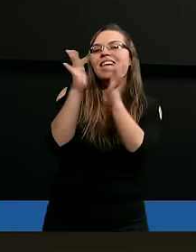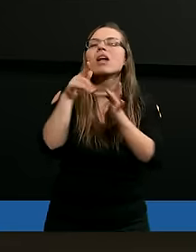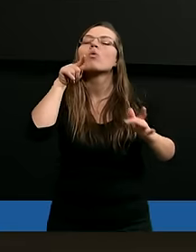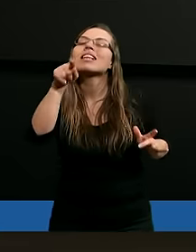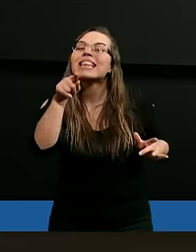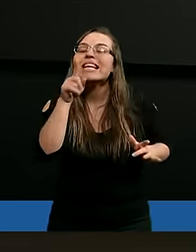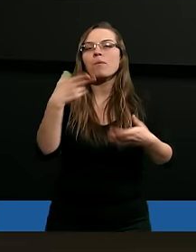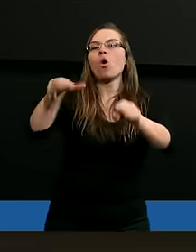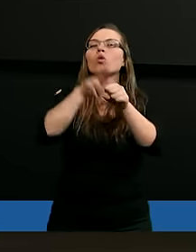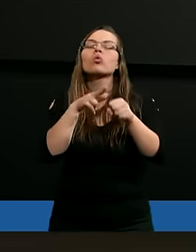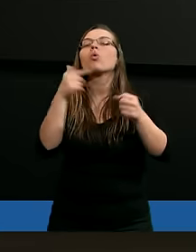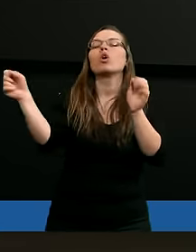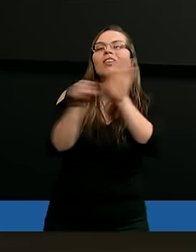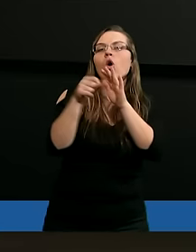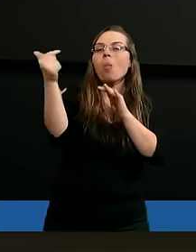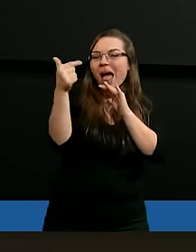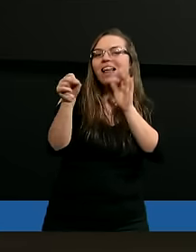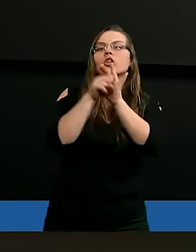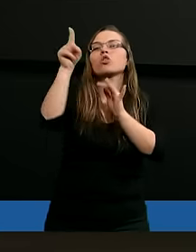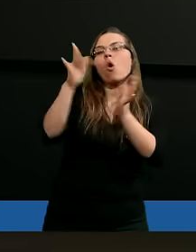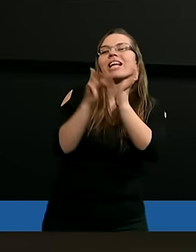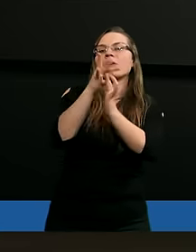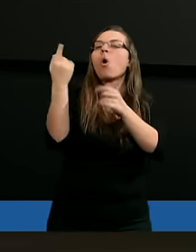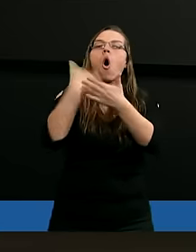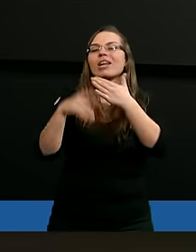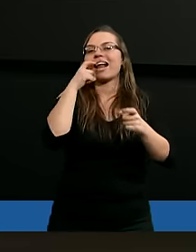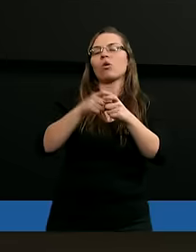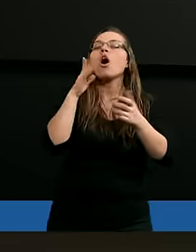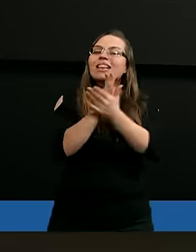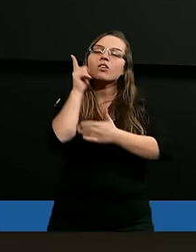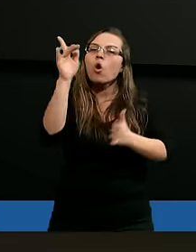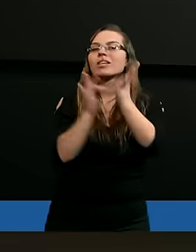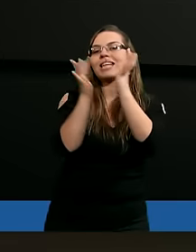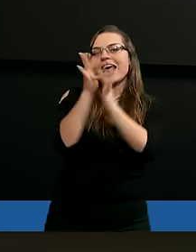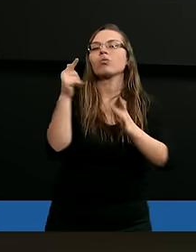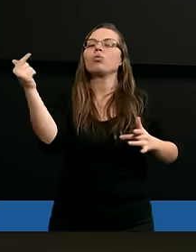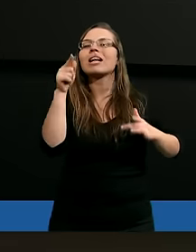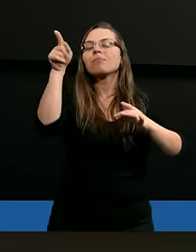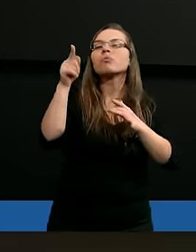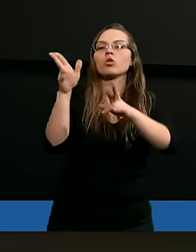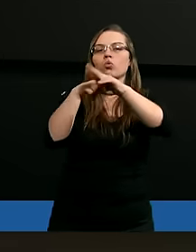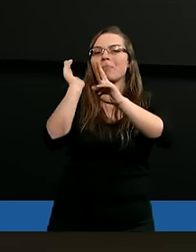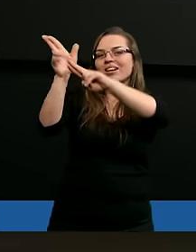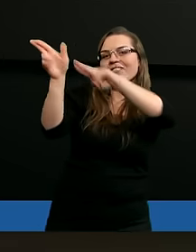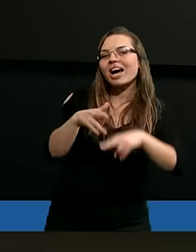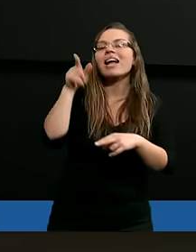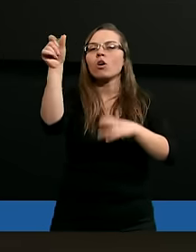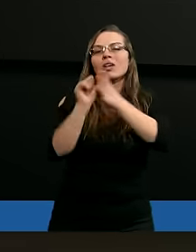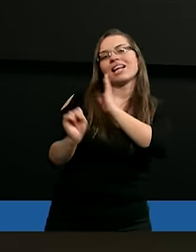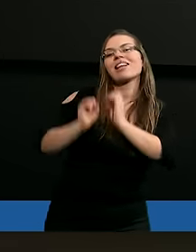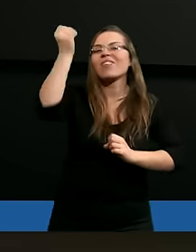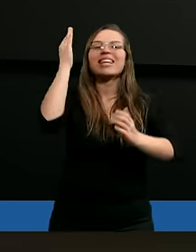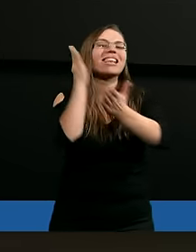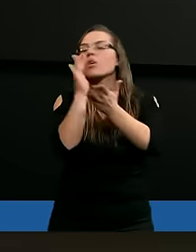tym, do którego należy ostatnie słowo. To On jest tym, który powraca i to On jest tym, który jest